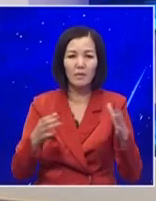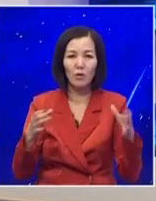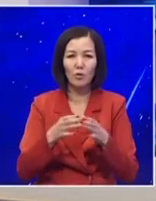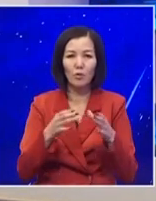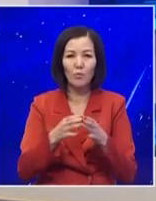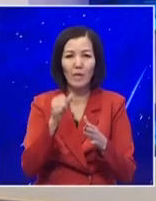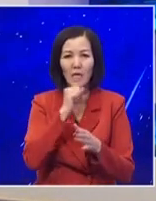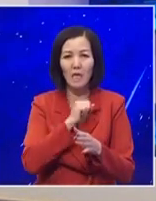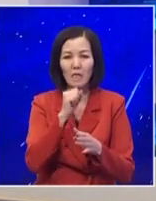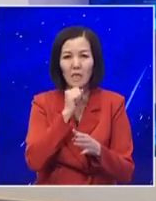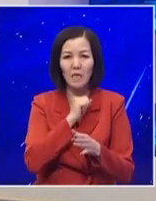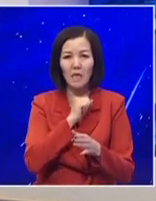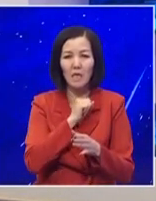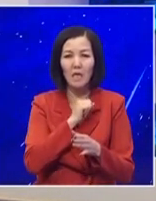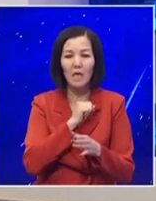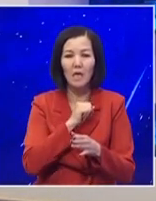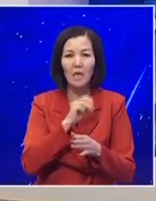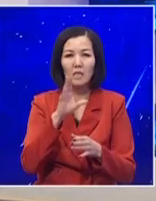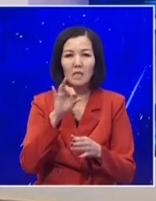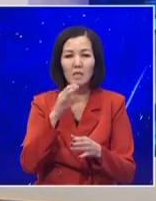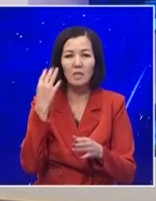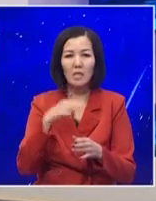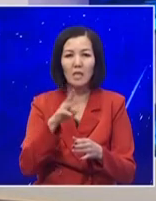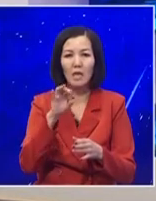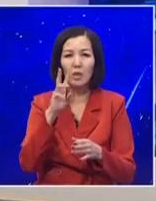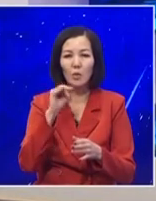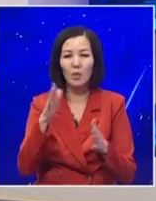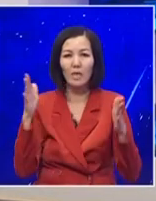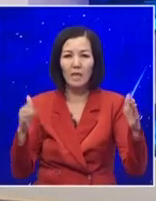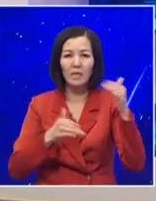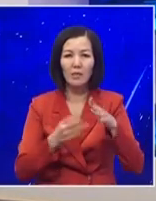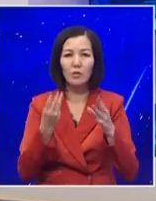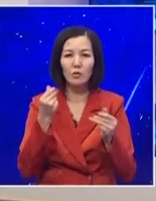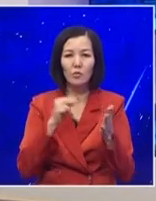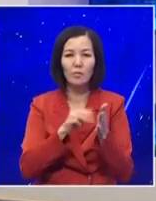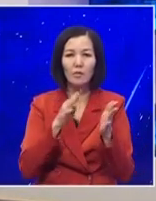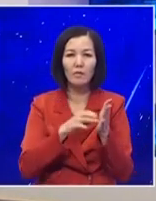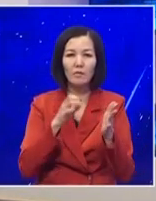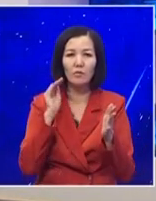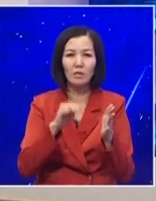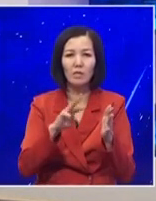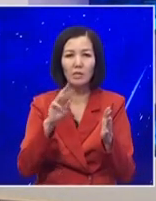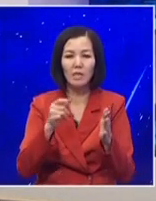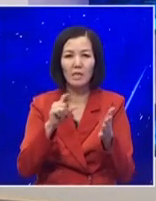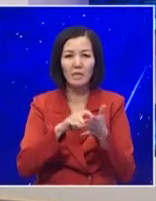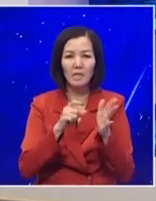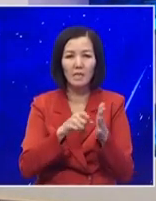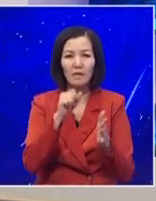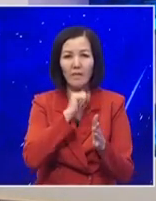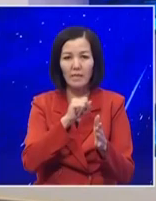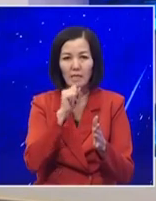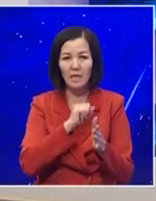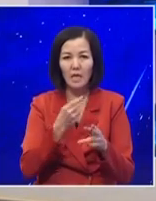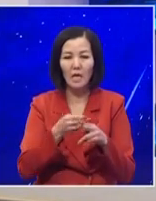группировки кража 40-тонного контейнера стоимостью 900 тысяч тенге, серия квартирных краж, в одной из